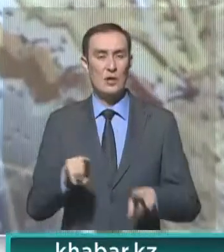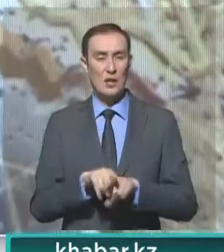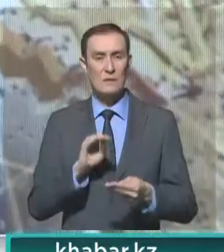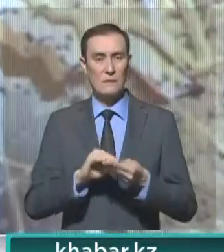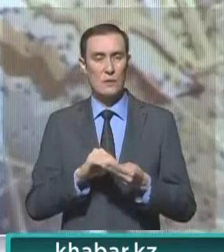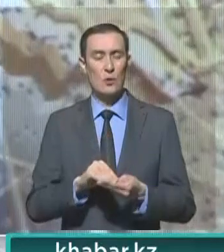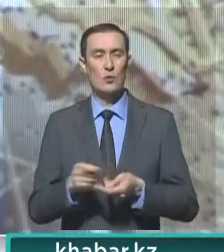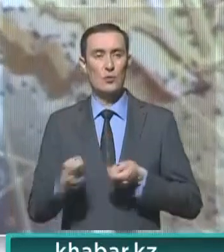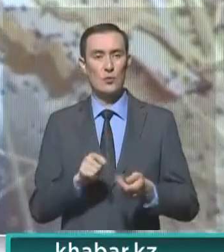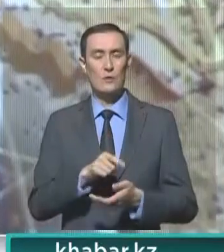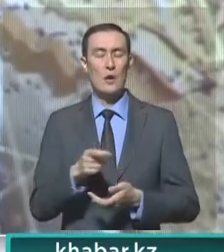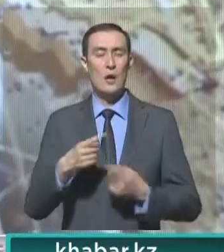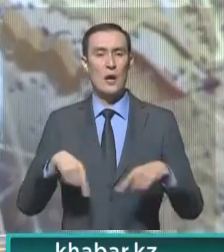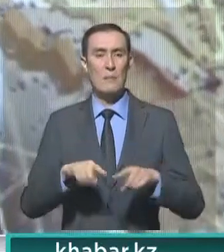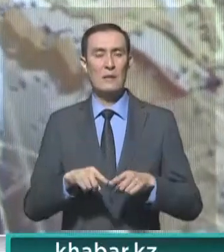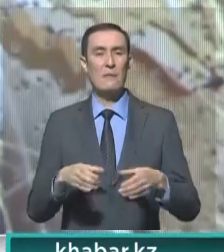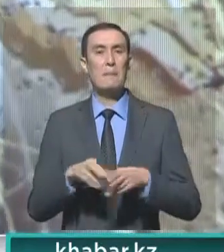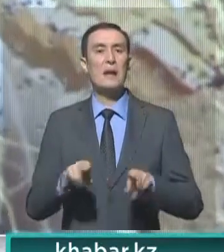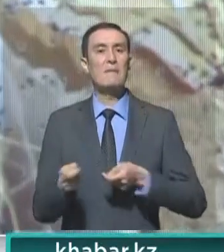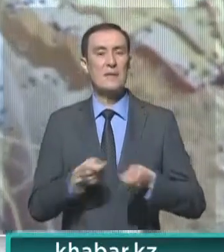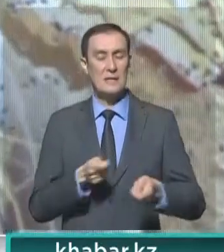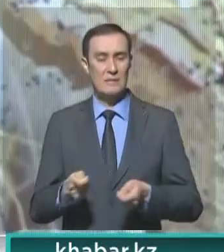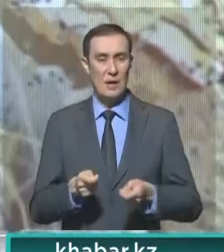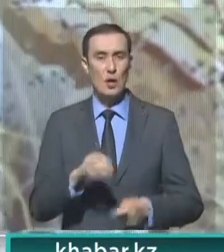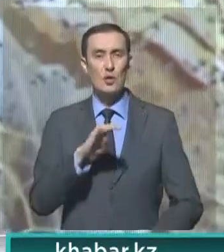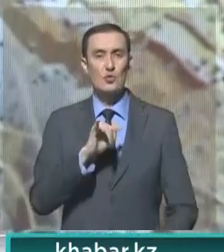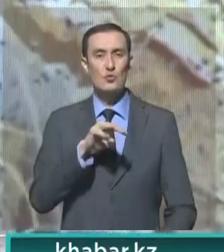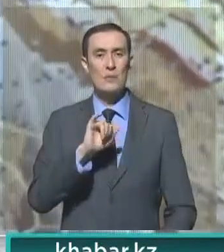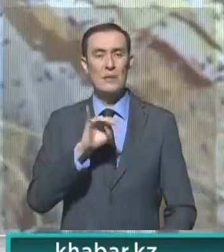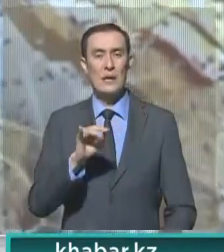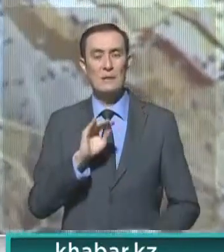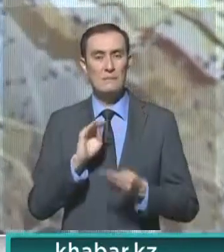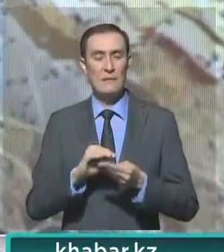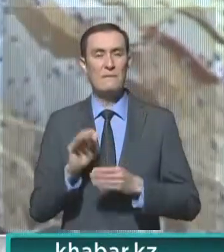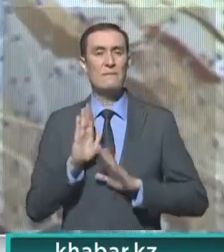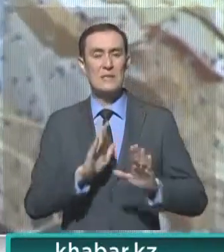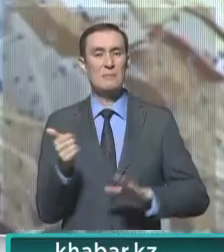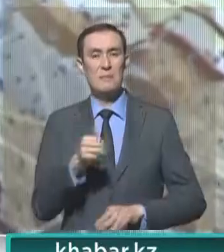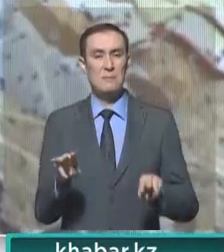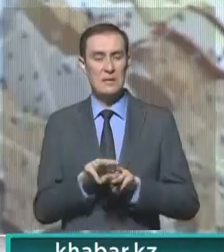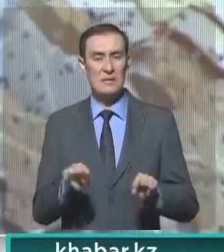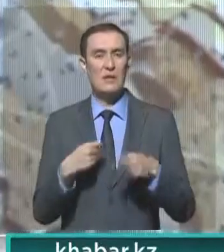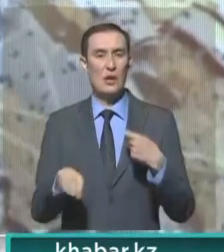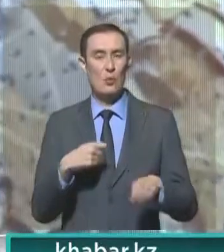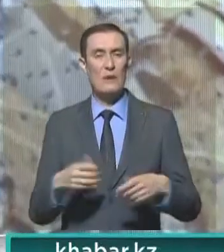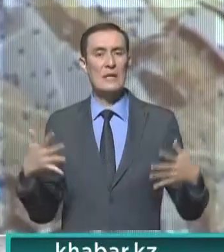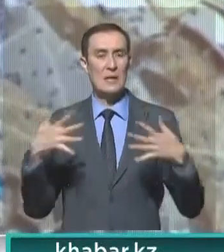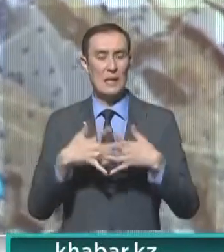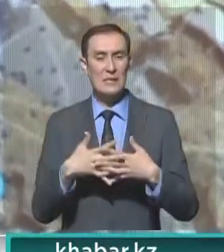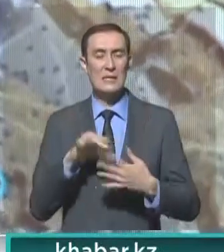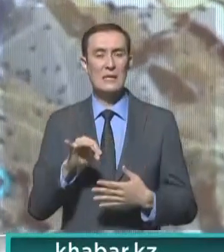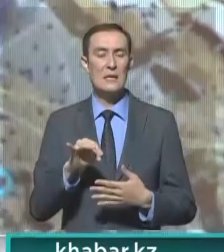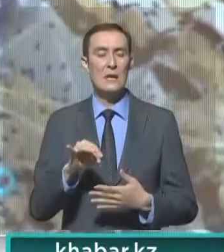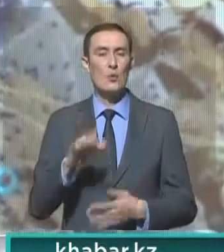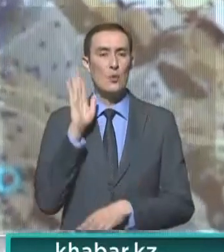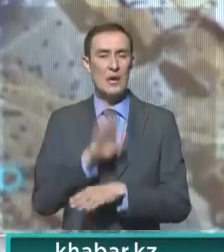сохранил должность руководителя аппарата правительства. Серик Жумангарин сохранил пост вице-премьер-министра торговли и интеграции.